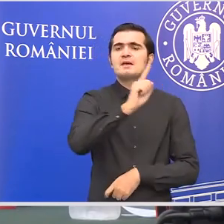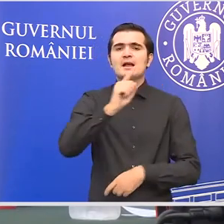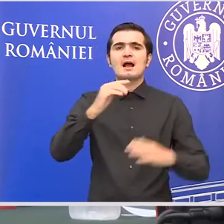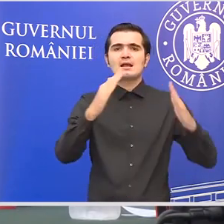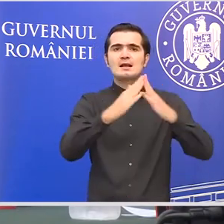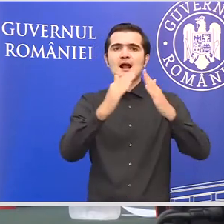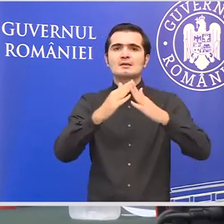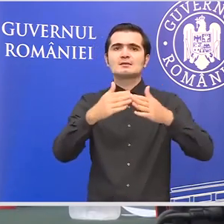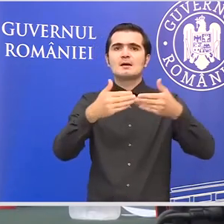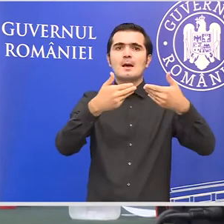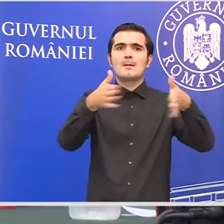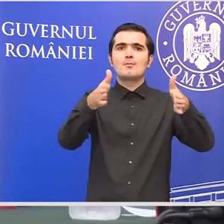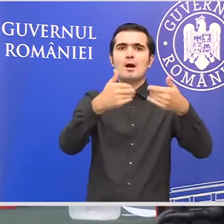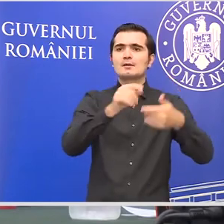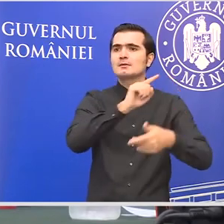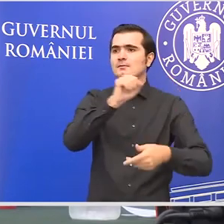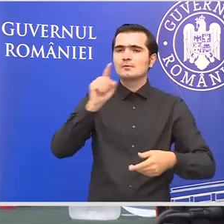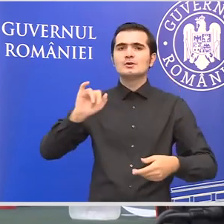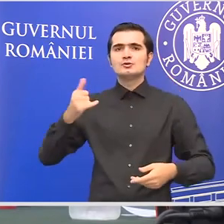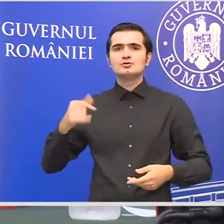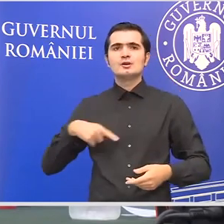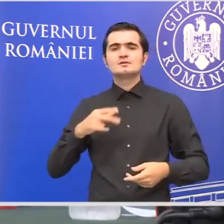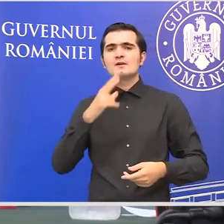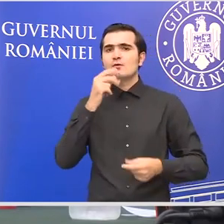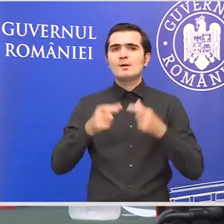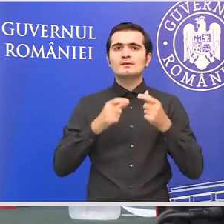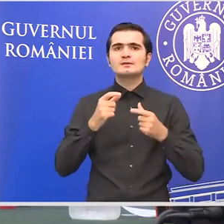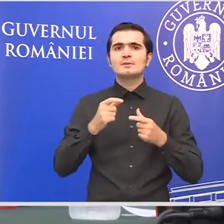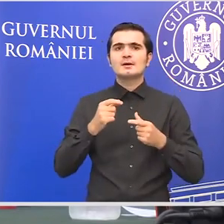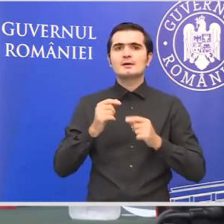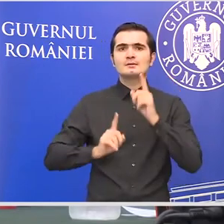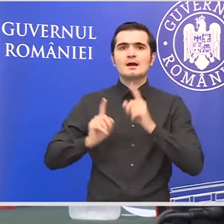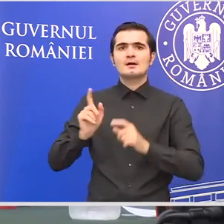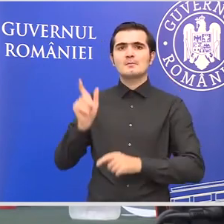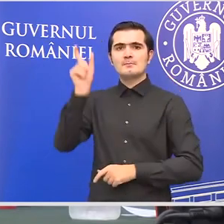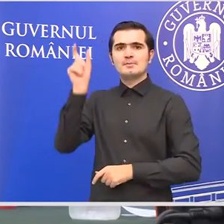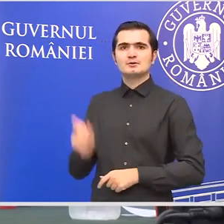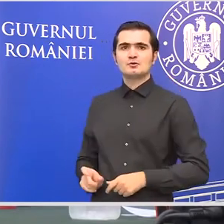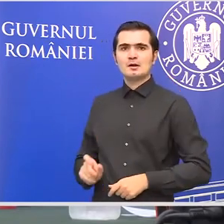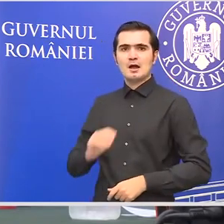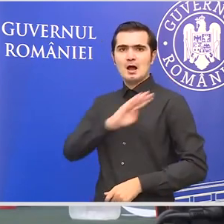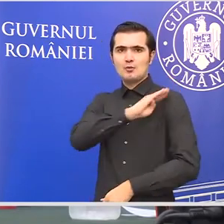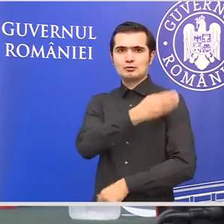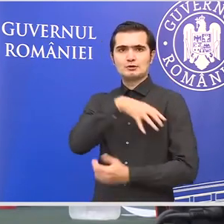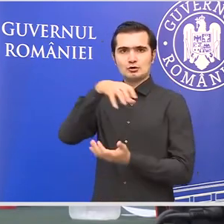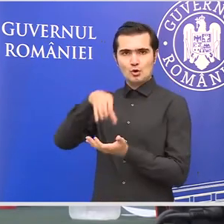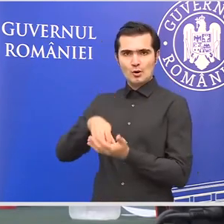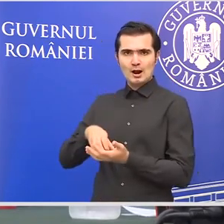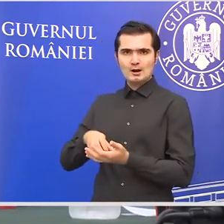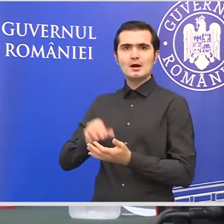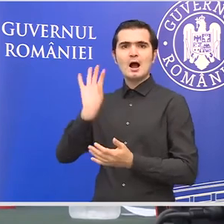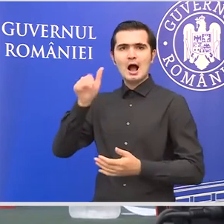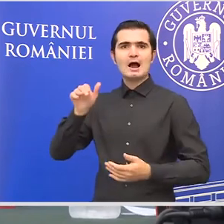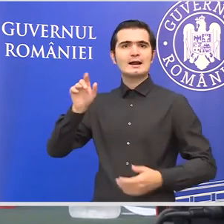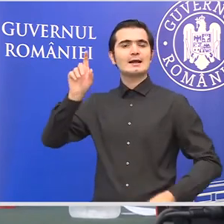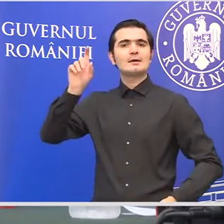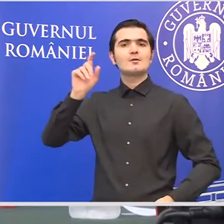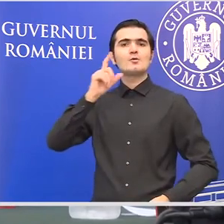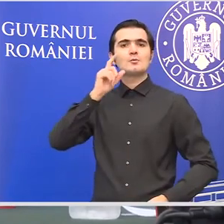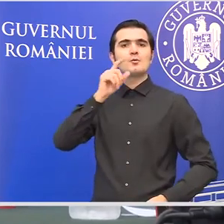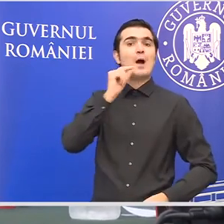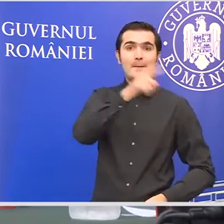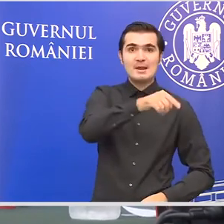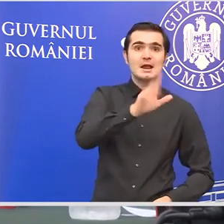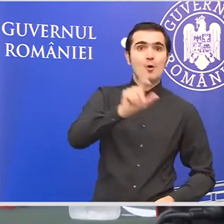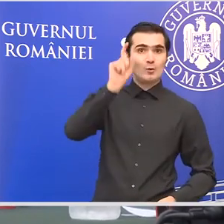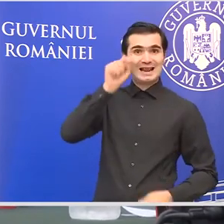ce mai este foarte important este credibilitatea pe care reprezentantul autorităților locale o are în fața cetățenilor proprii. Și atunci